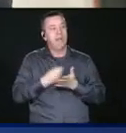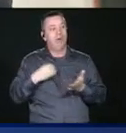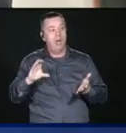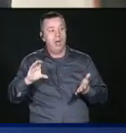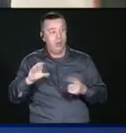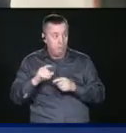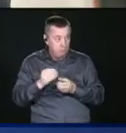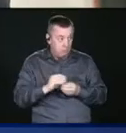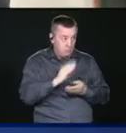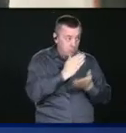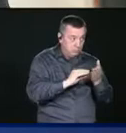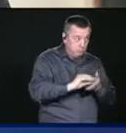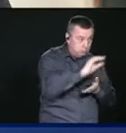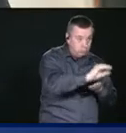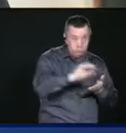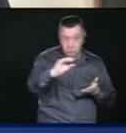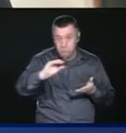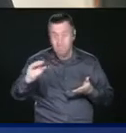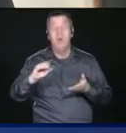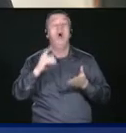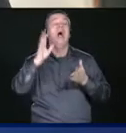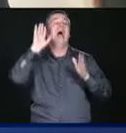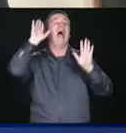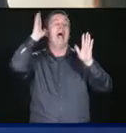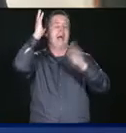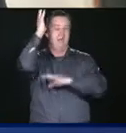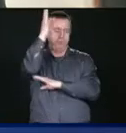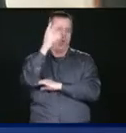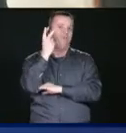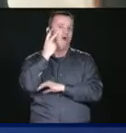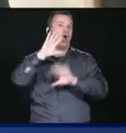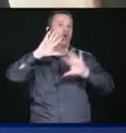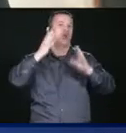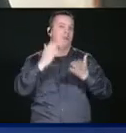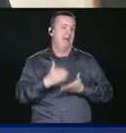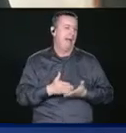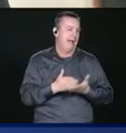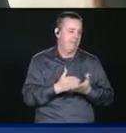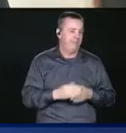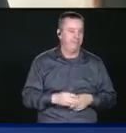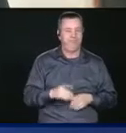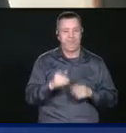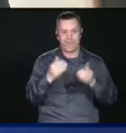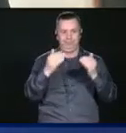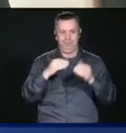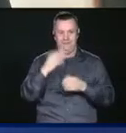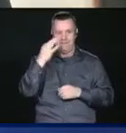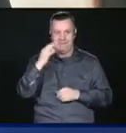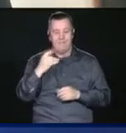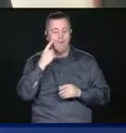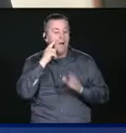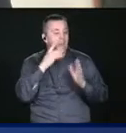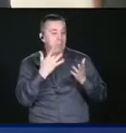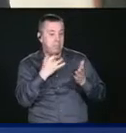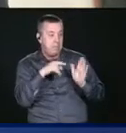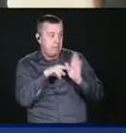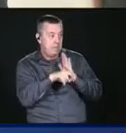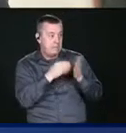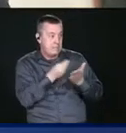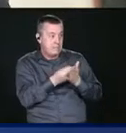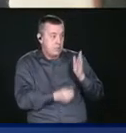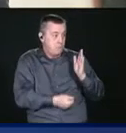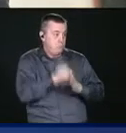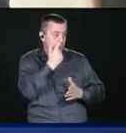aussi effectivement si on doit le retravailler. Nous avons mis en place de l'aide, du crédit additionnel pour les grands employeurs. Nous